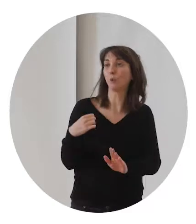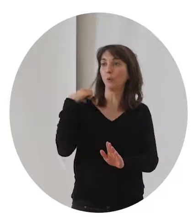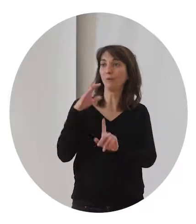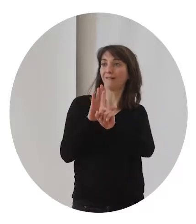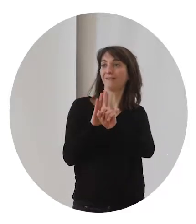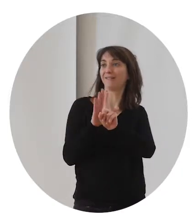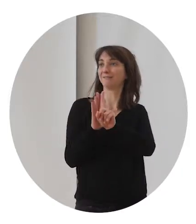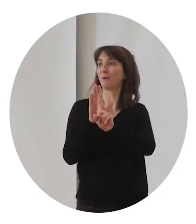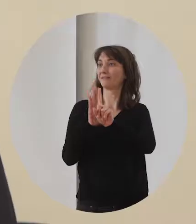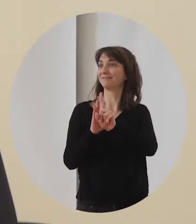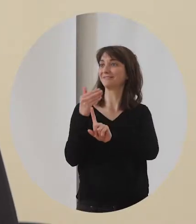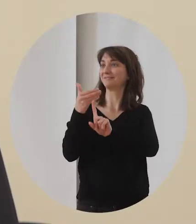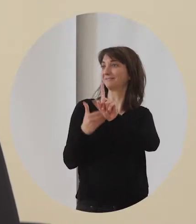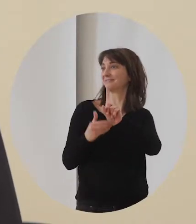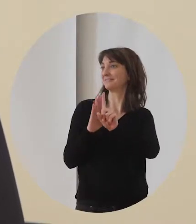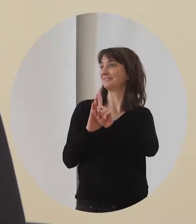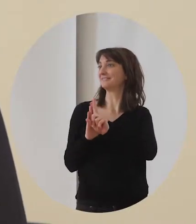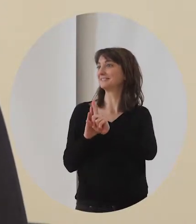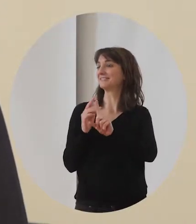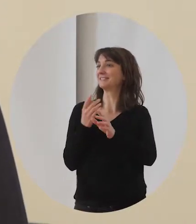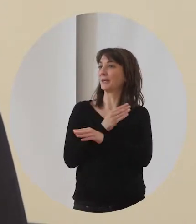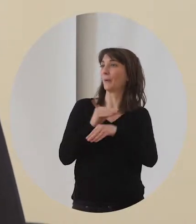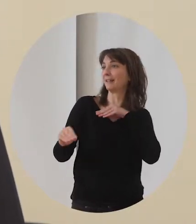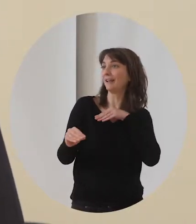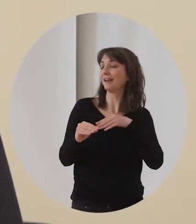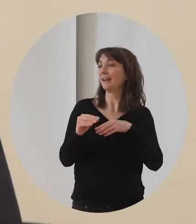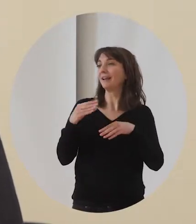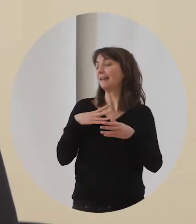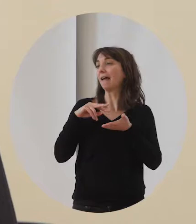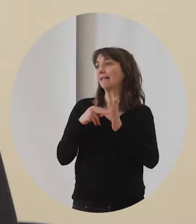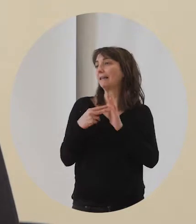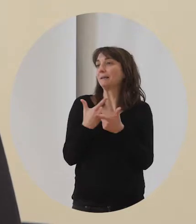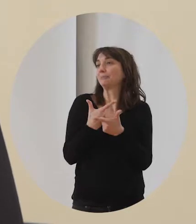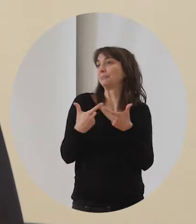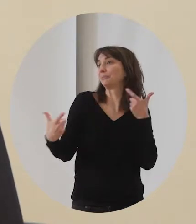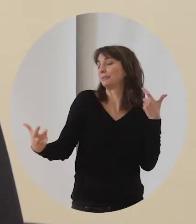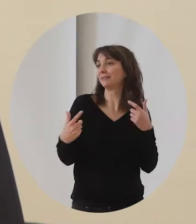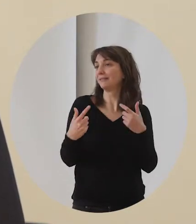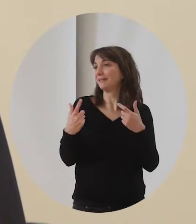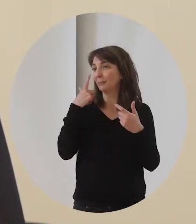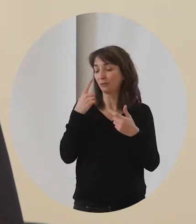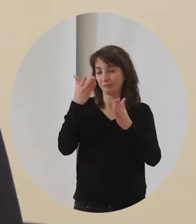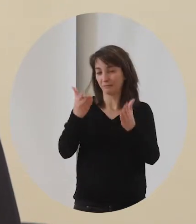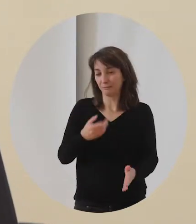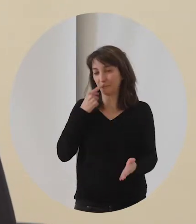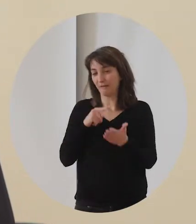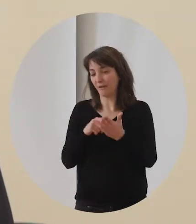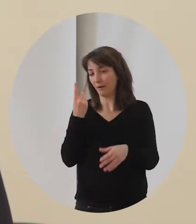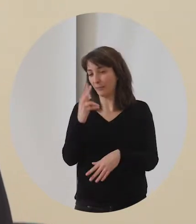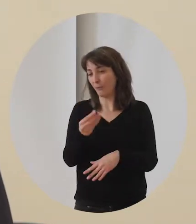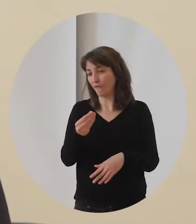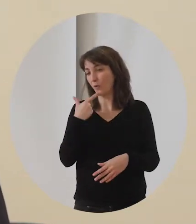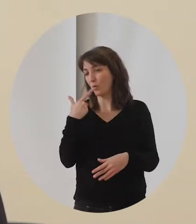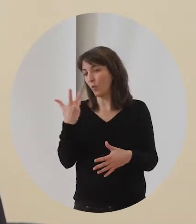donc d'expérimenter un petit peu toutes les différentes techniques de portage qui peuvent exister pour trouver celle adaptée à